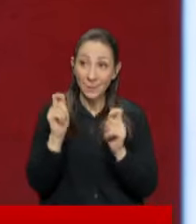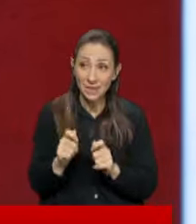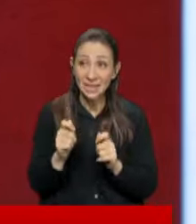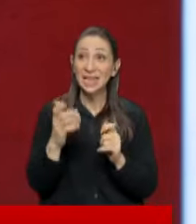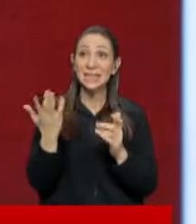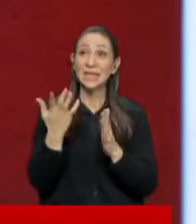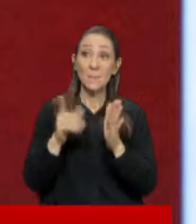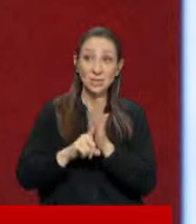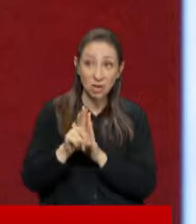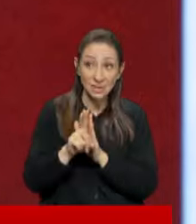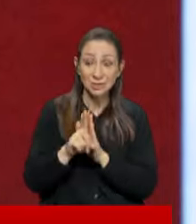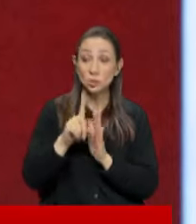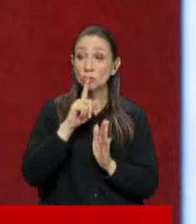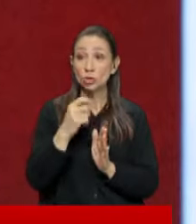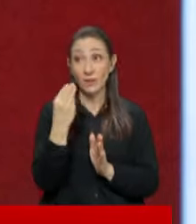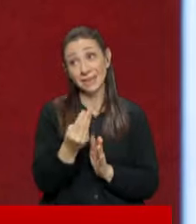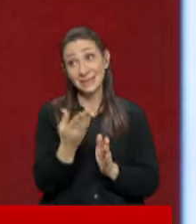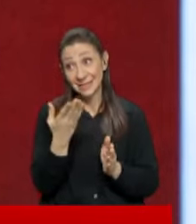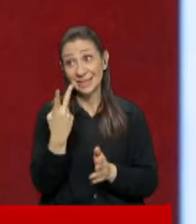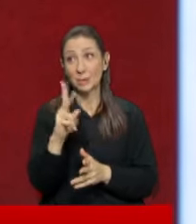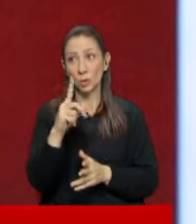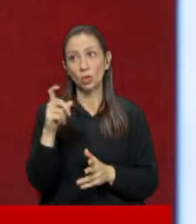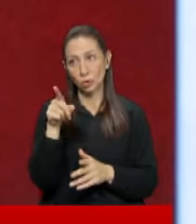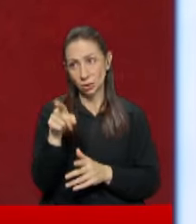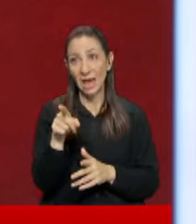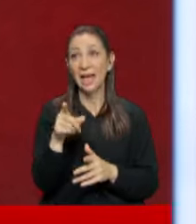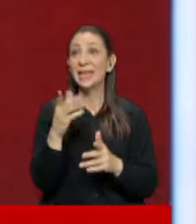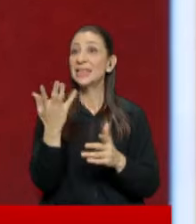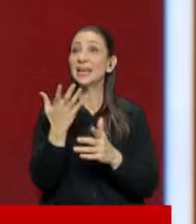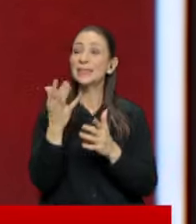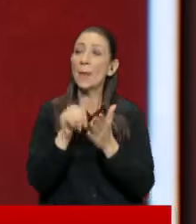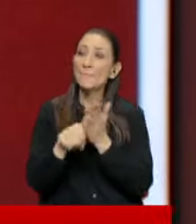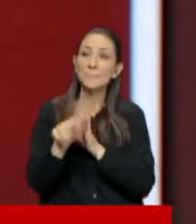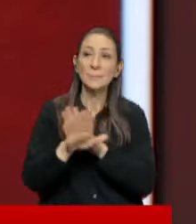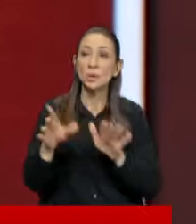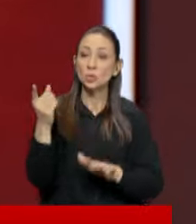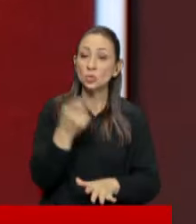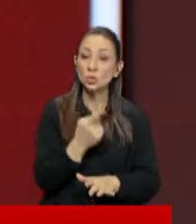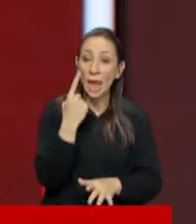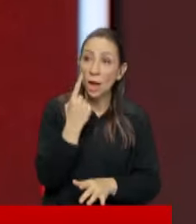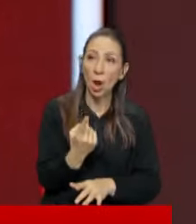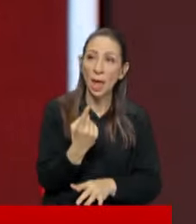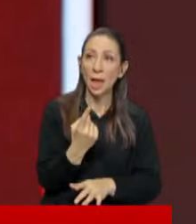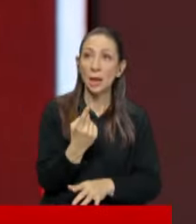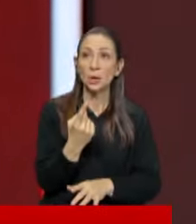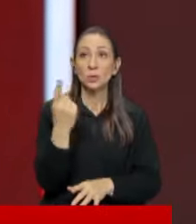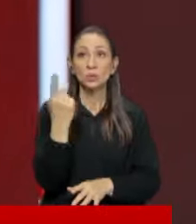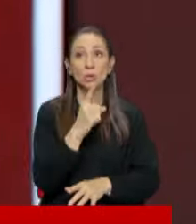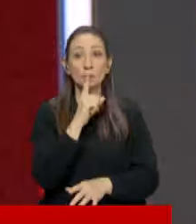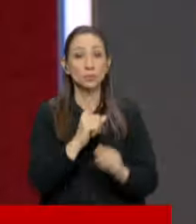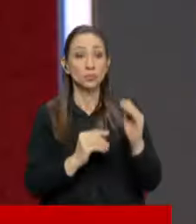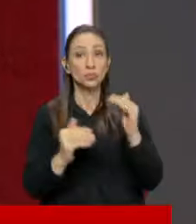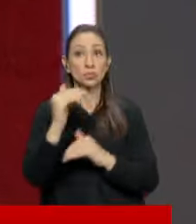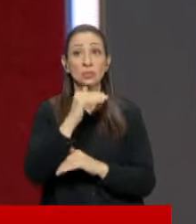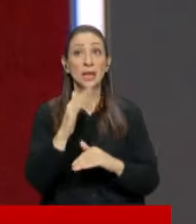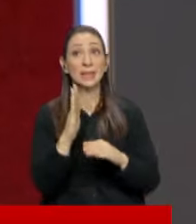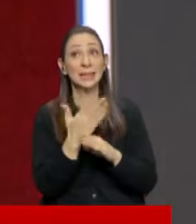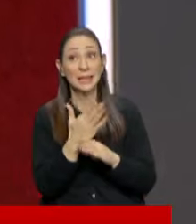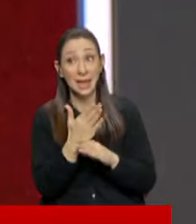ne kadarını başardınız? Söz verdiniz çünkü 2019'da. Ne kadarını tamamladınız mesela yüzdeye vurduğunuzda? %100'ün üstünde,